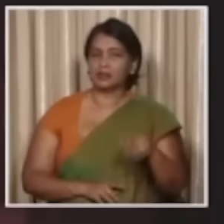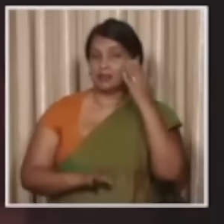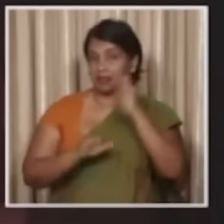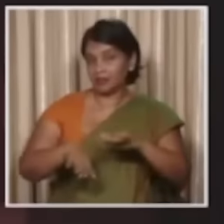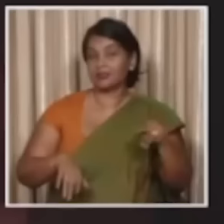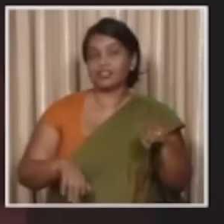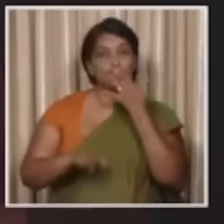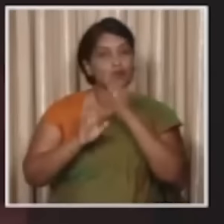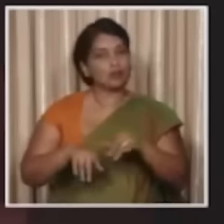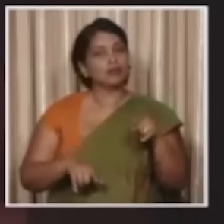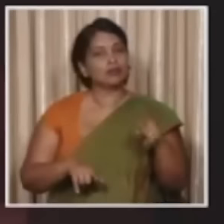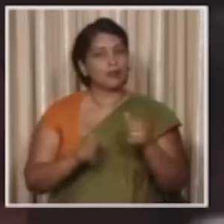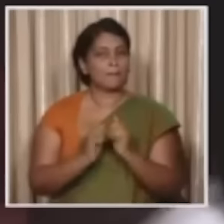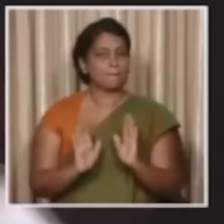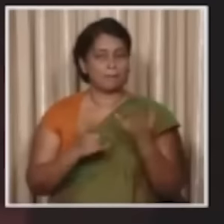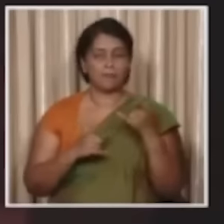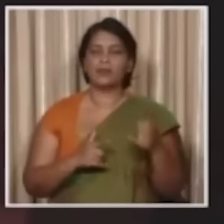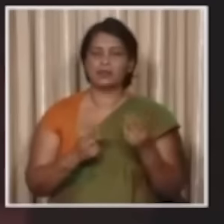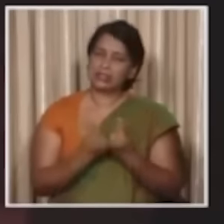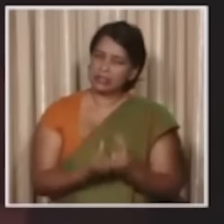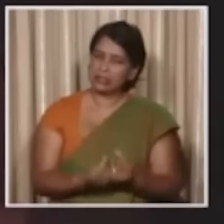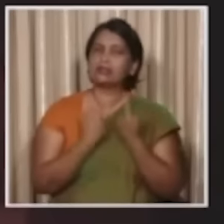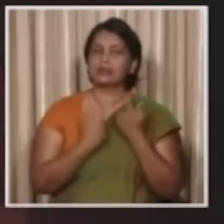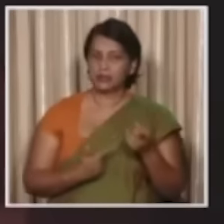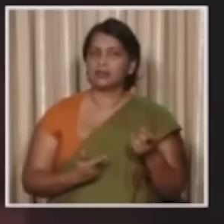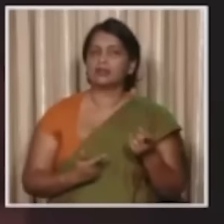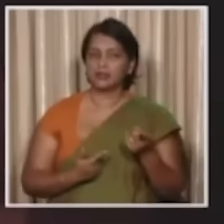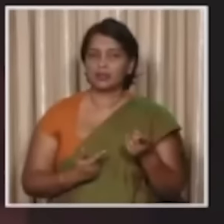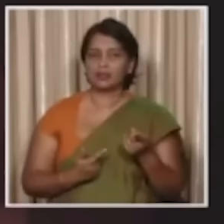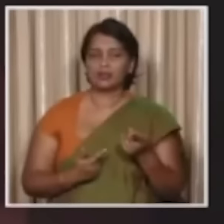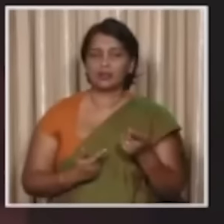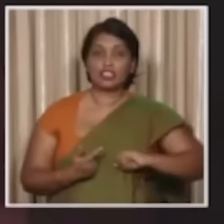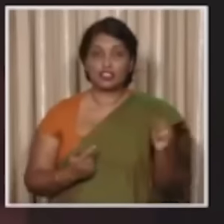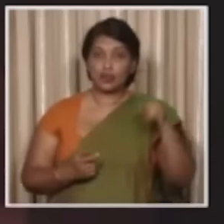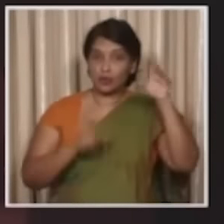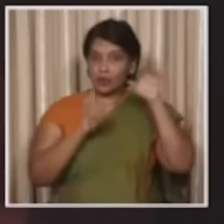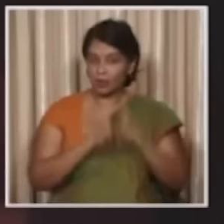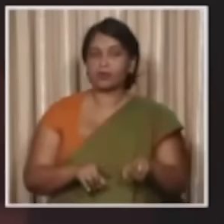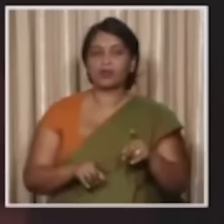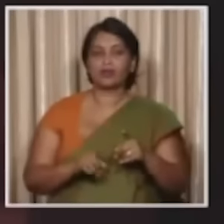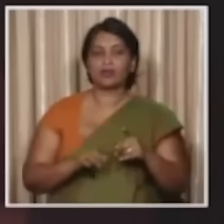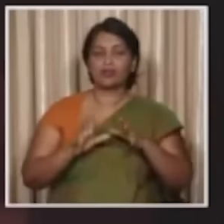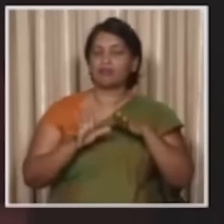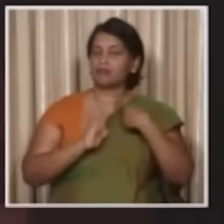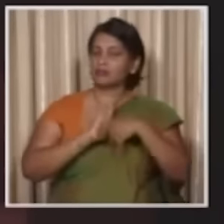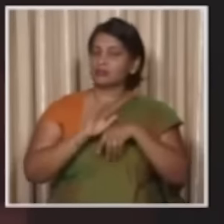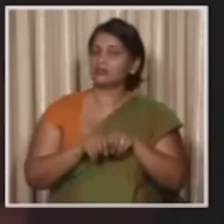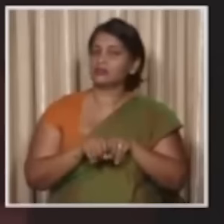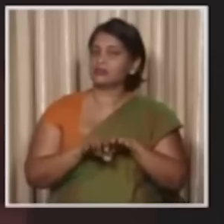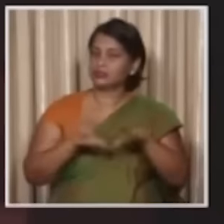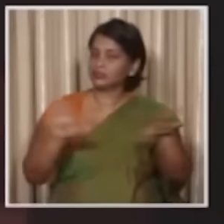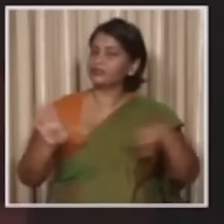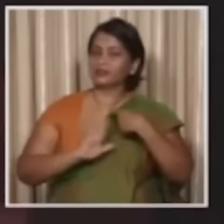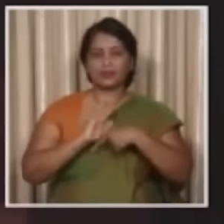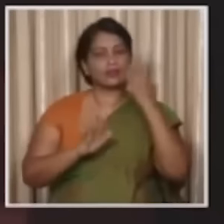දැරියන්ගෙන් පාසල් දැරියන්ගෙන් පටන් ගන්න වැඩසටහන ඉතාමත් මික්මනින් අර ස්කොට්ලන්ඩ් වගේ යුනිවර්සල් ප්‍රෝග්‍රෑම් එකක්. ඒ කියන්නේ